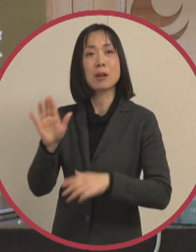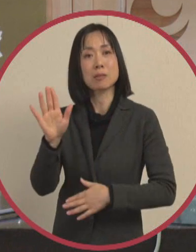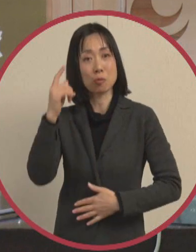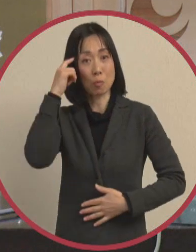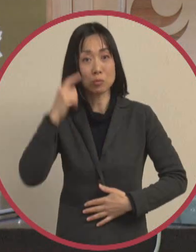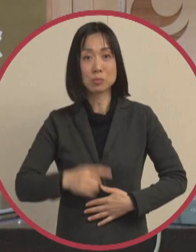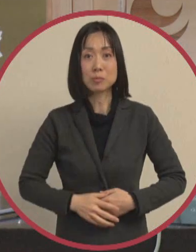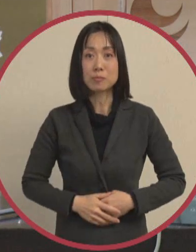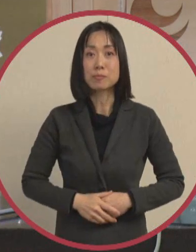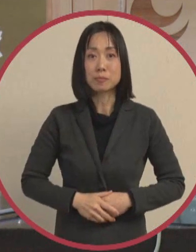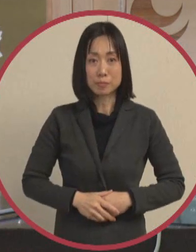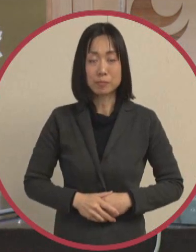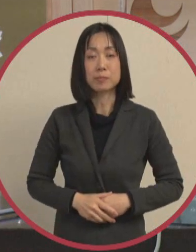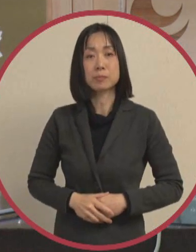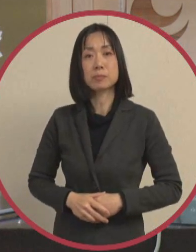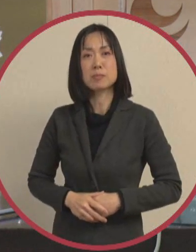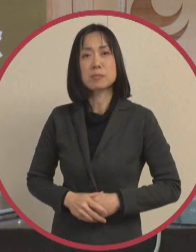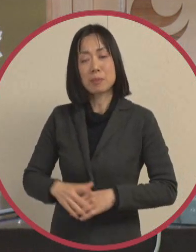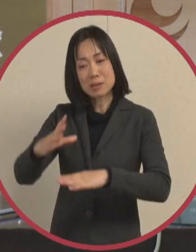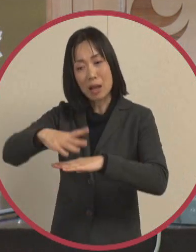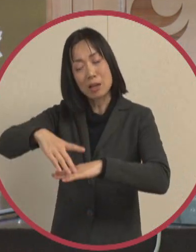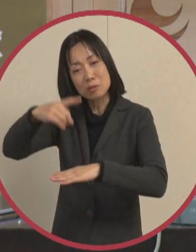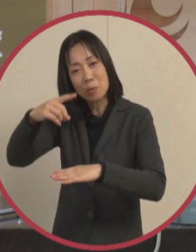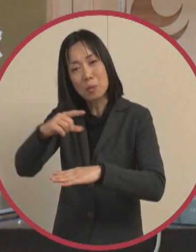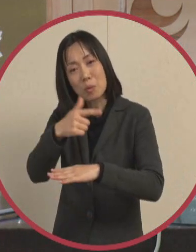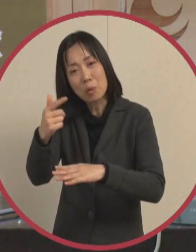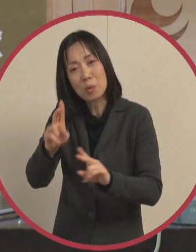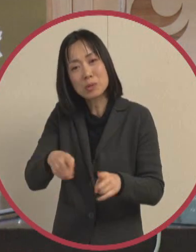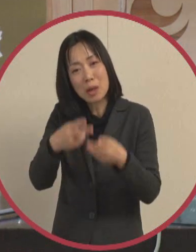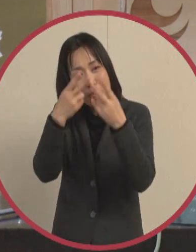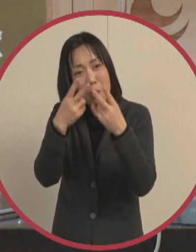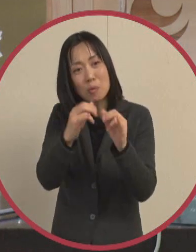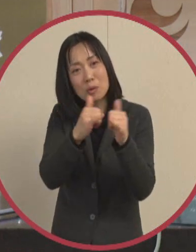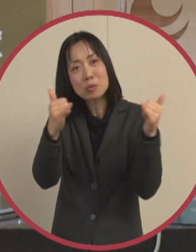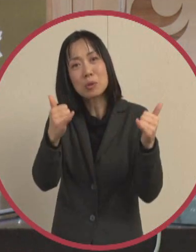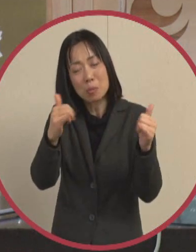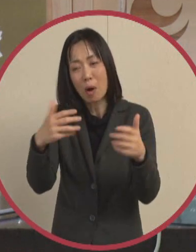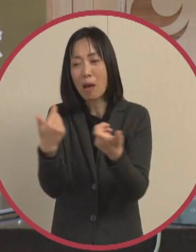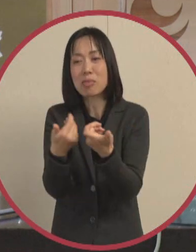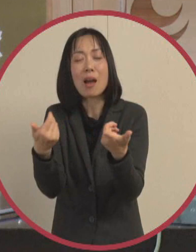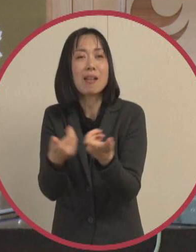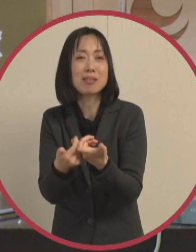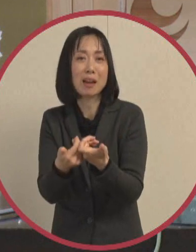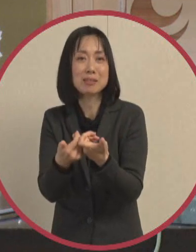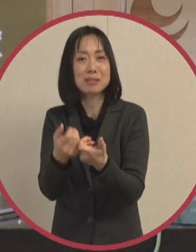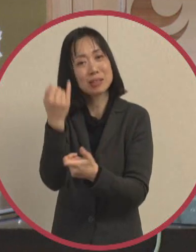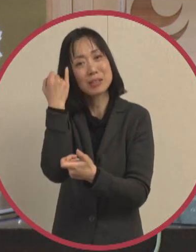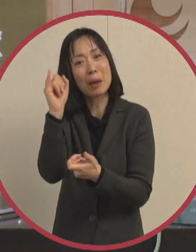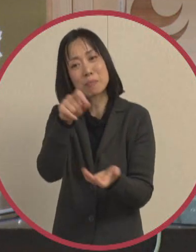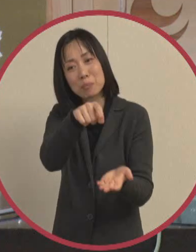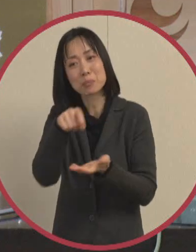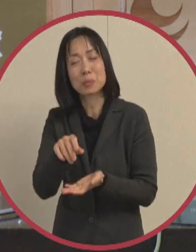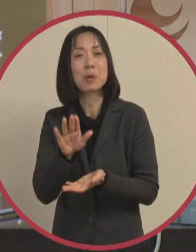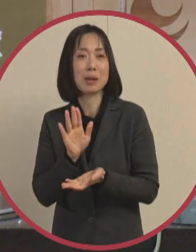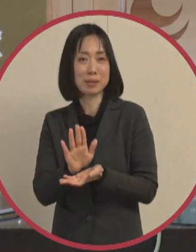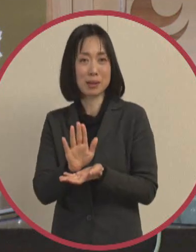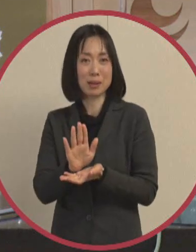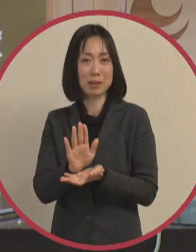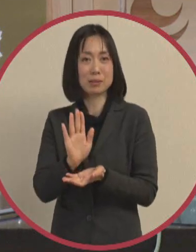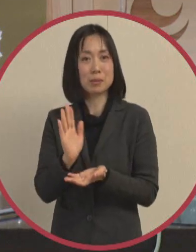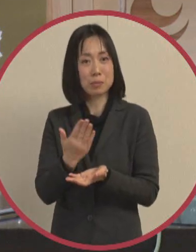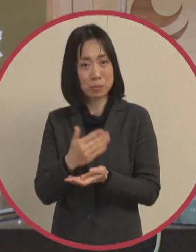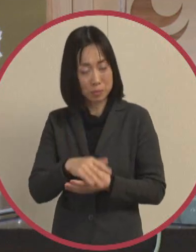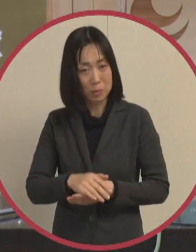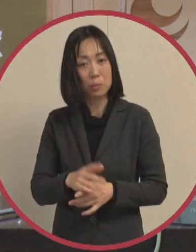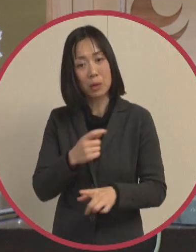の、まあ、当初ですね、いろんな専門家の方がいやそれは反対だとかいうあのお話もありましたけれども、逆に